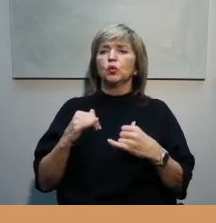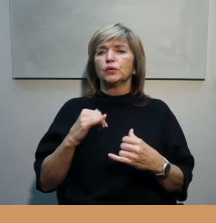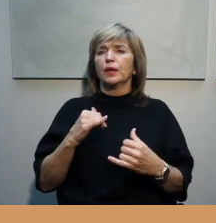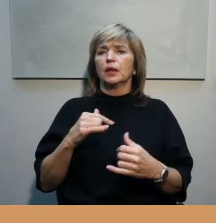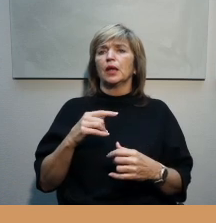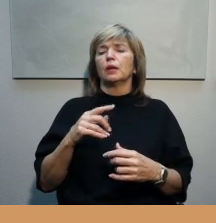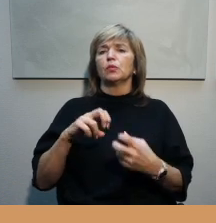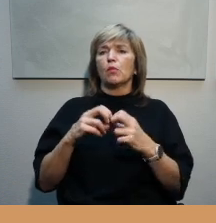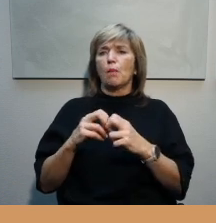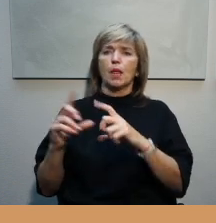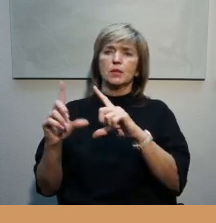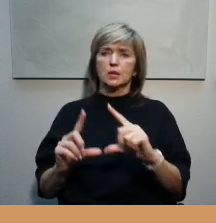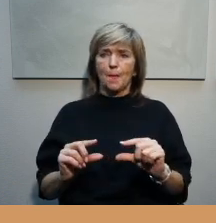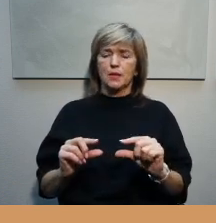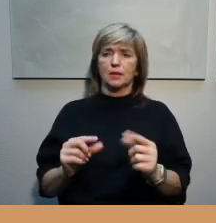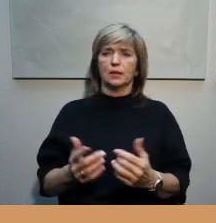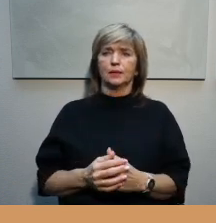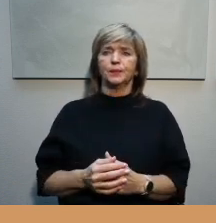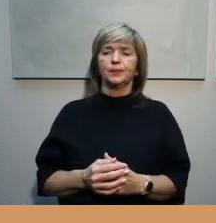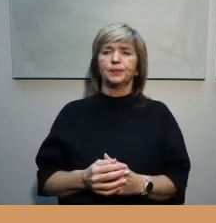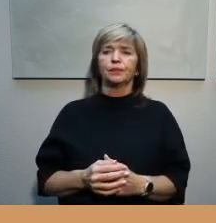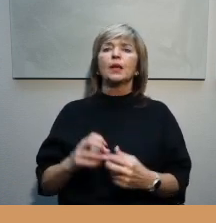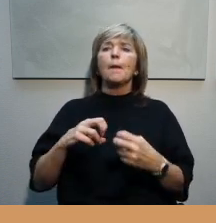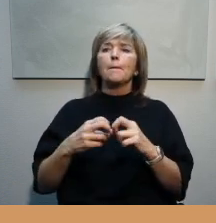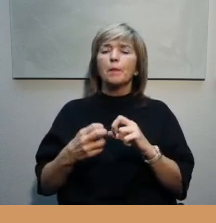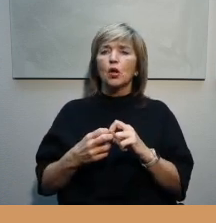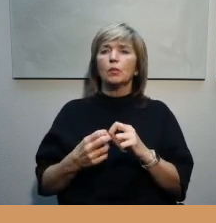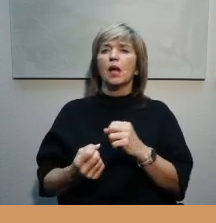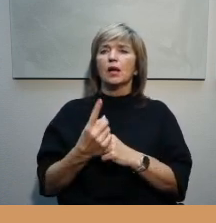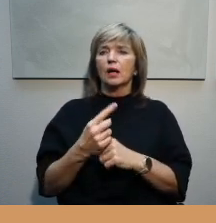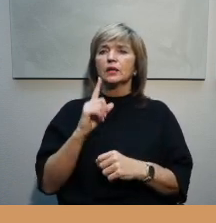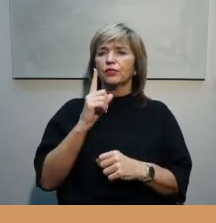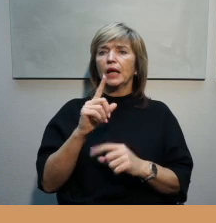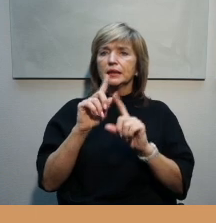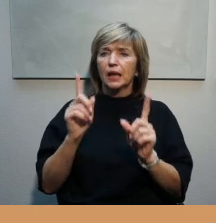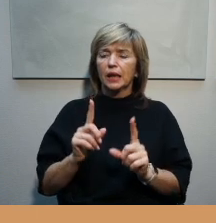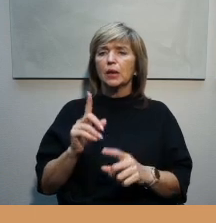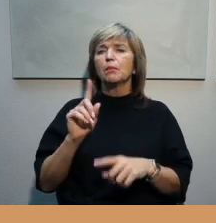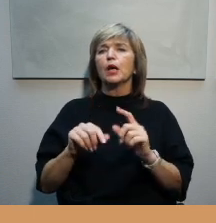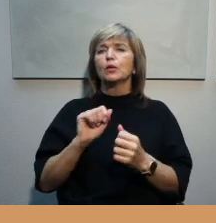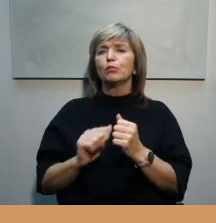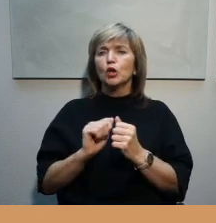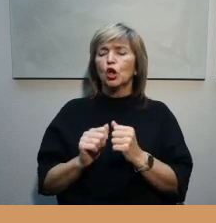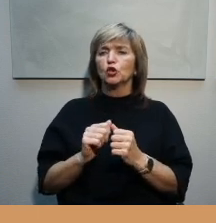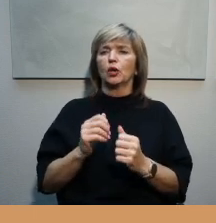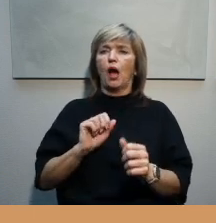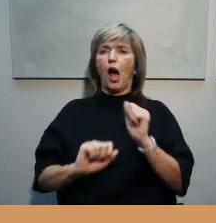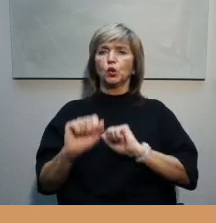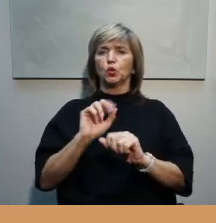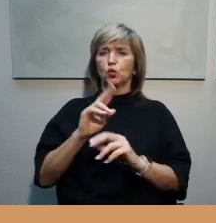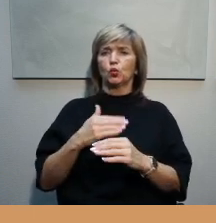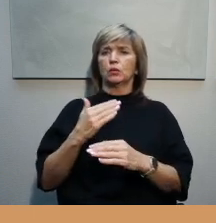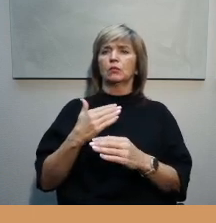problēmas mazināt. Ja? Tātad problēmas rada vienas lietas, bet ļoti bieži atturēšanās no